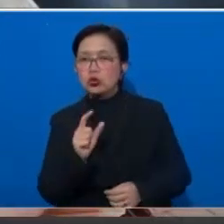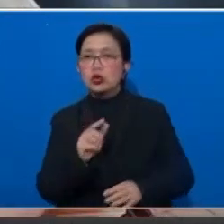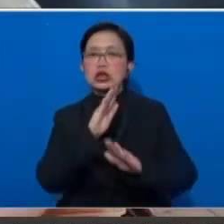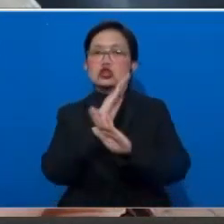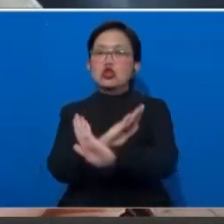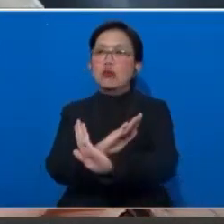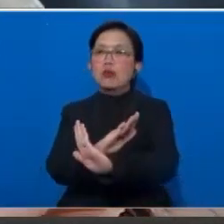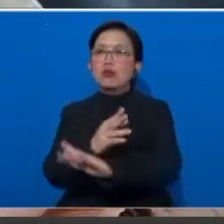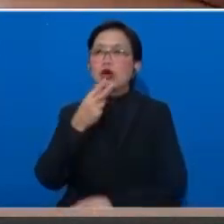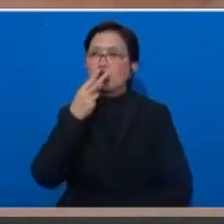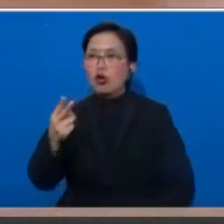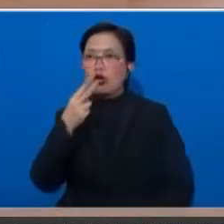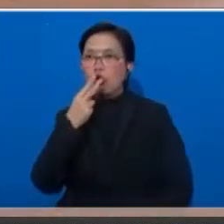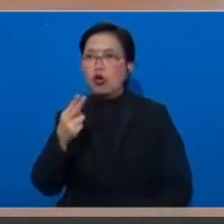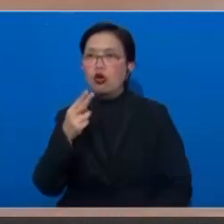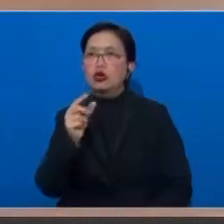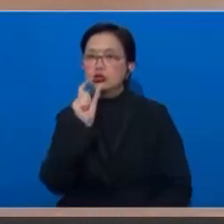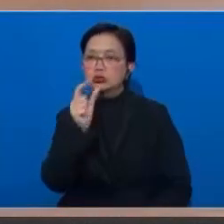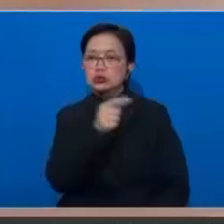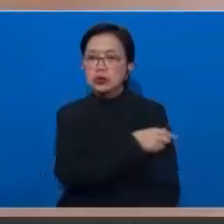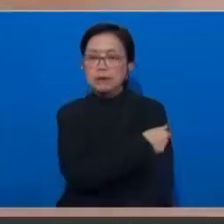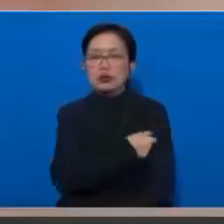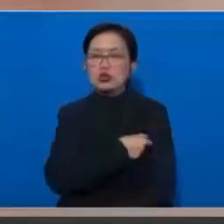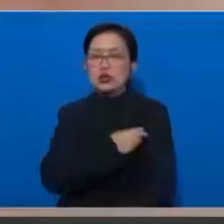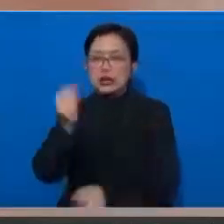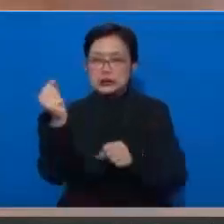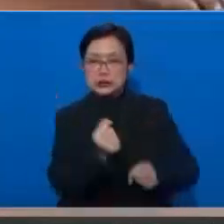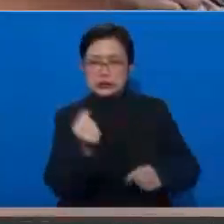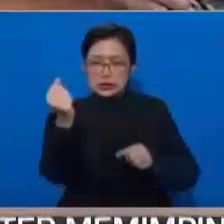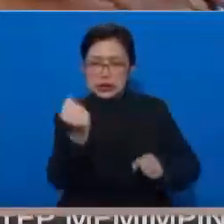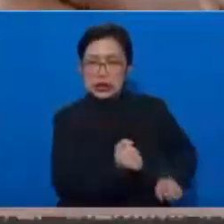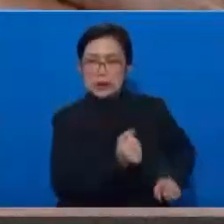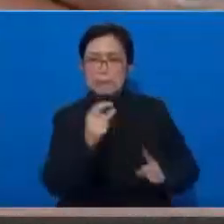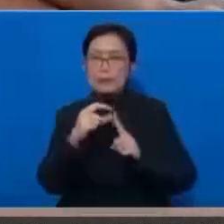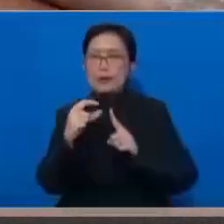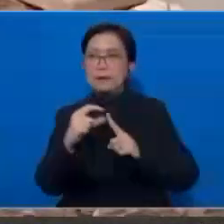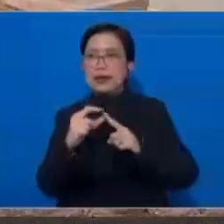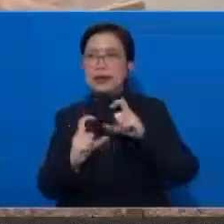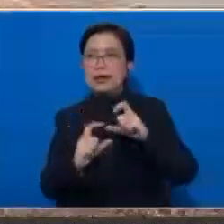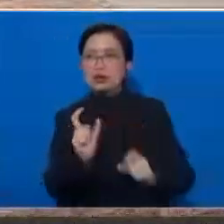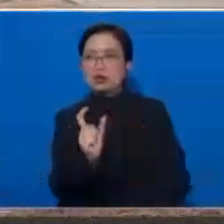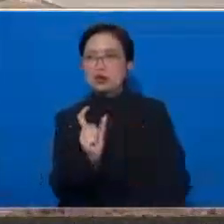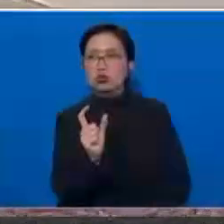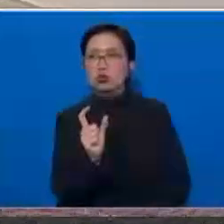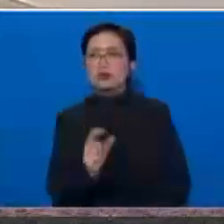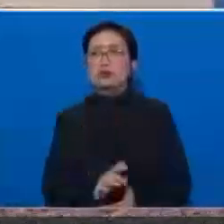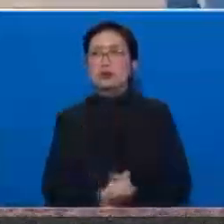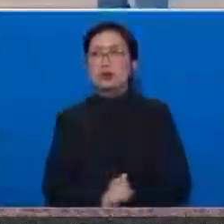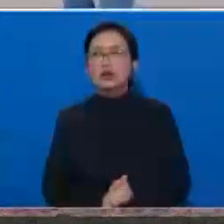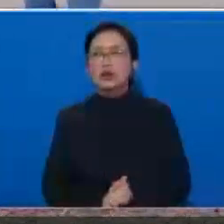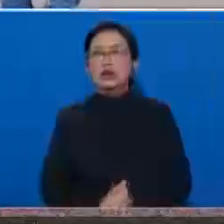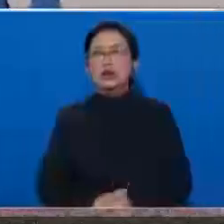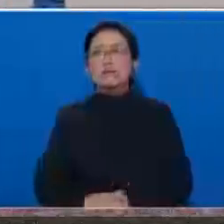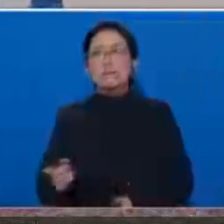merokok bagi PPSU. Saud pun mengaku siap jika harus duduk bersama dengan PPSU untuk membicarakan permasalahan